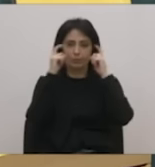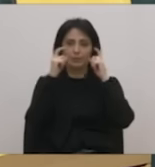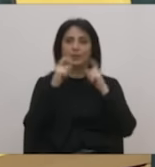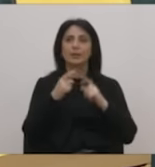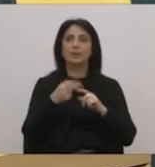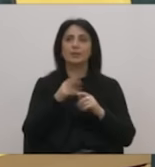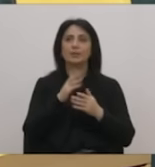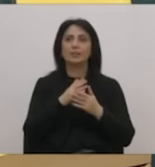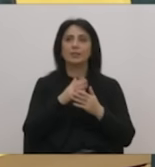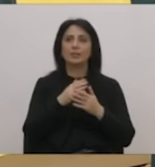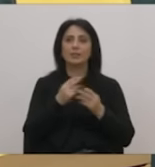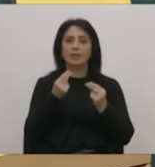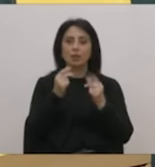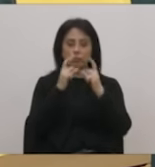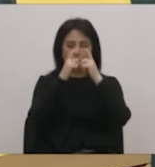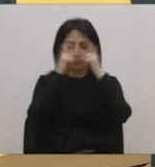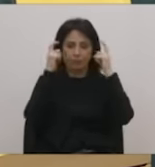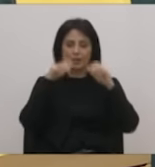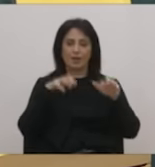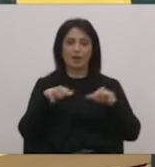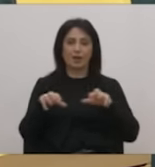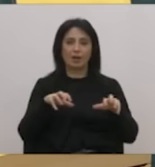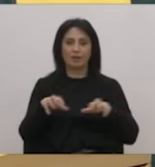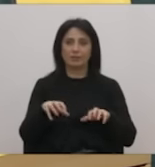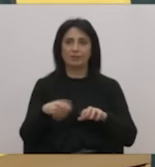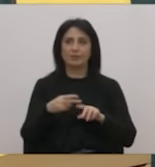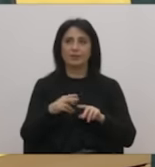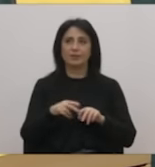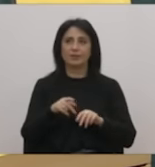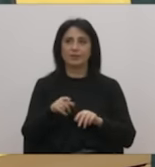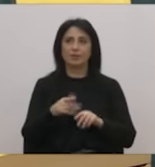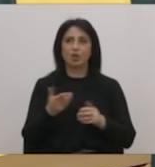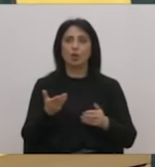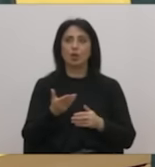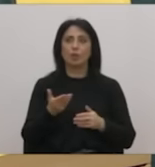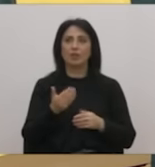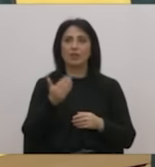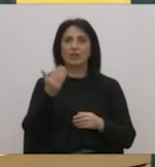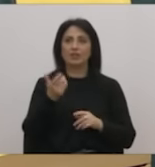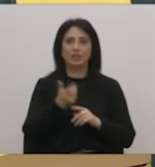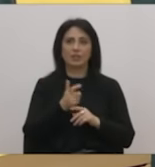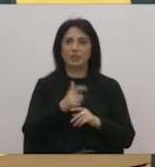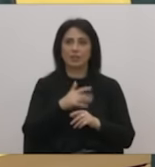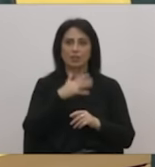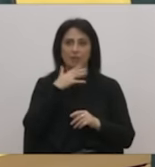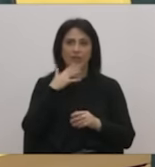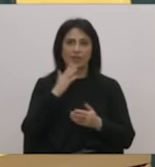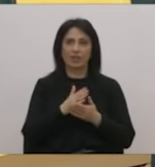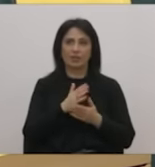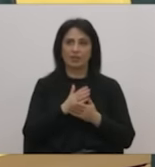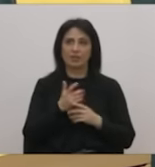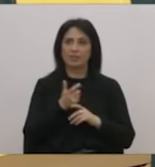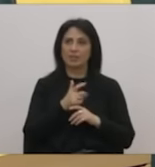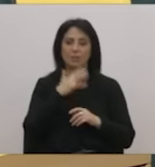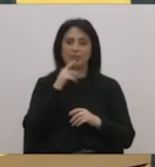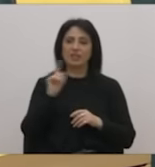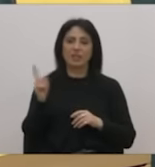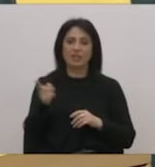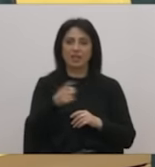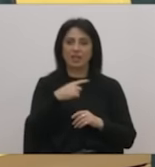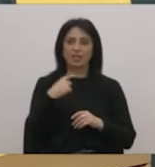ეს არის კლეპტოკრატია, კორუფცია და ფული, რომელიც თქვენ ძალიან ბევრი გაქვთ, ძალიან ბევრ